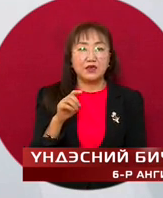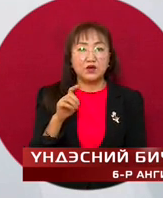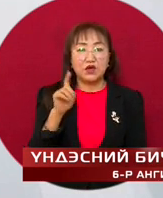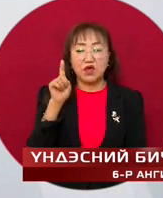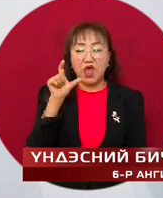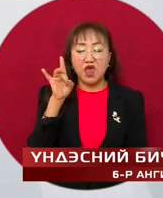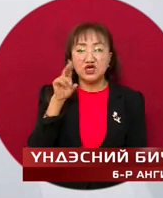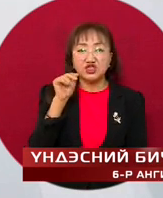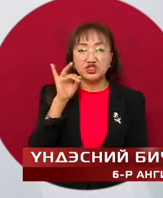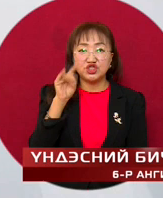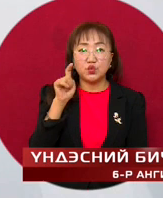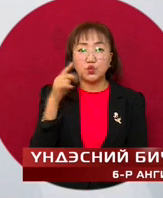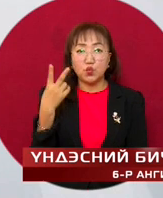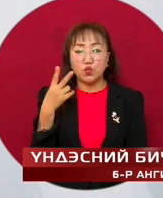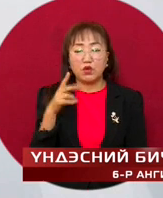Хэрчих үү, хэрчих.